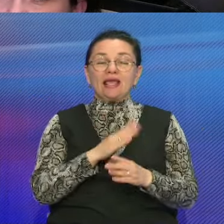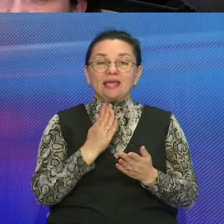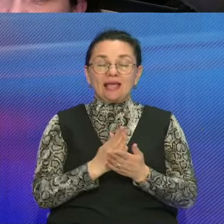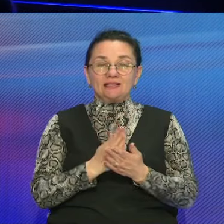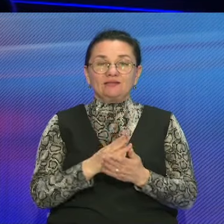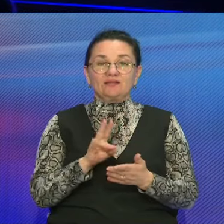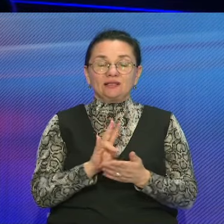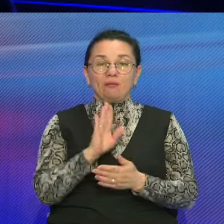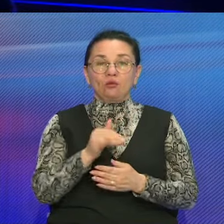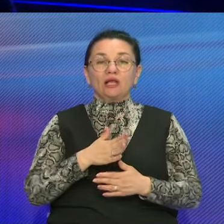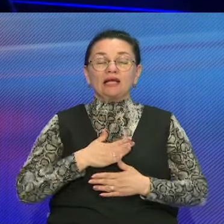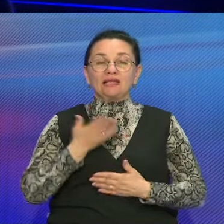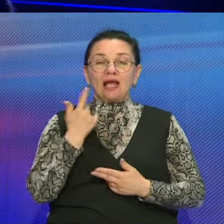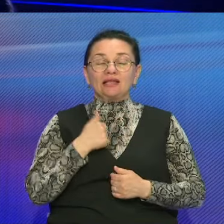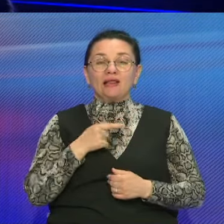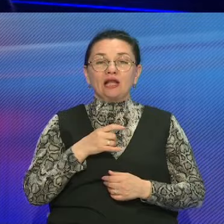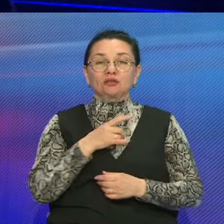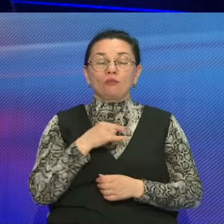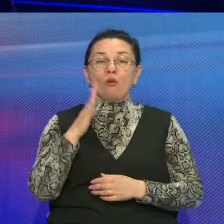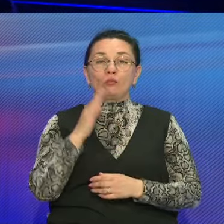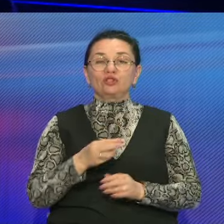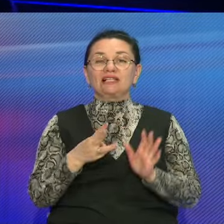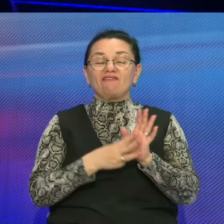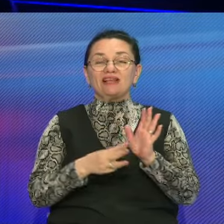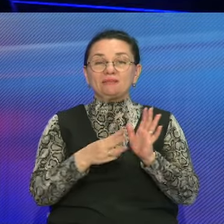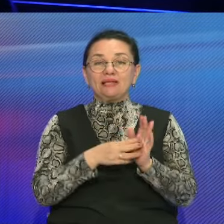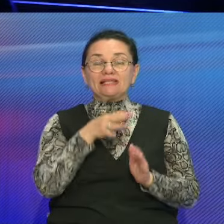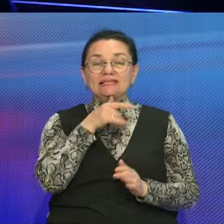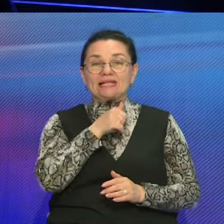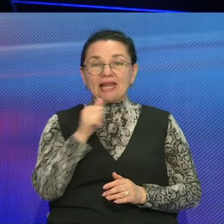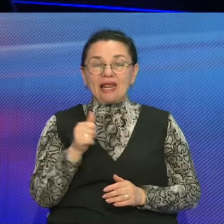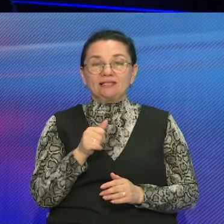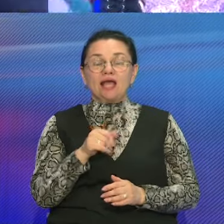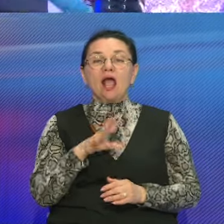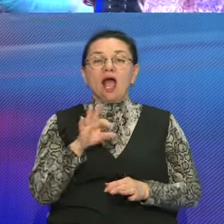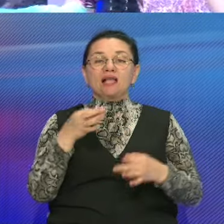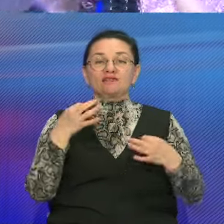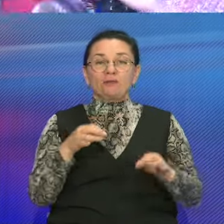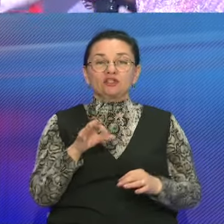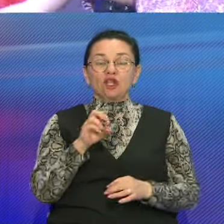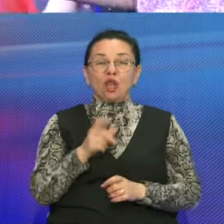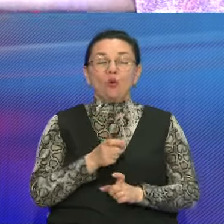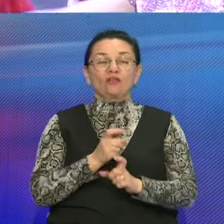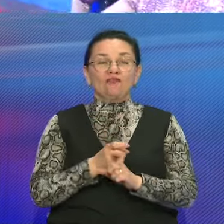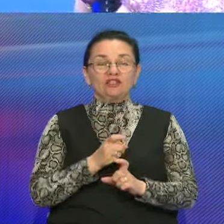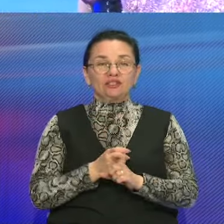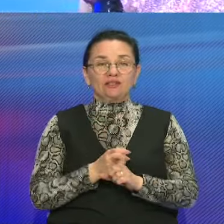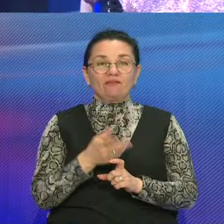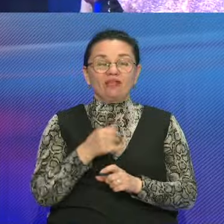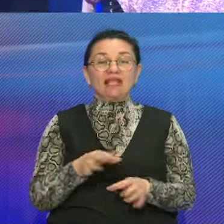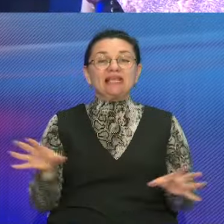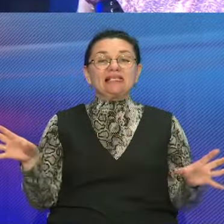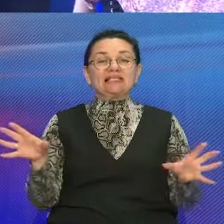коли наша країна буде означати 80-ту годовину визволення від німецько-фашистських захопників. І наступна разом країни